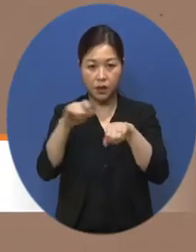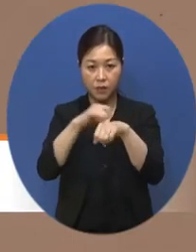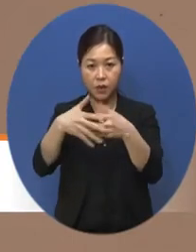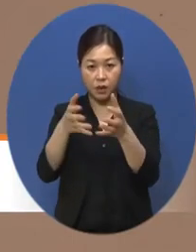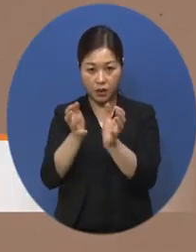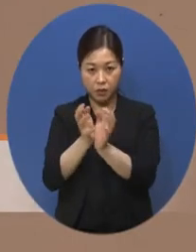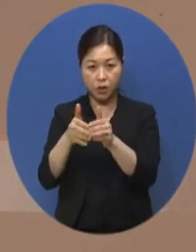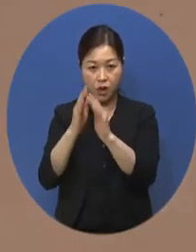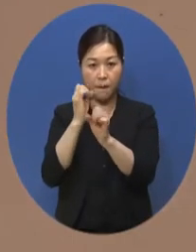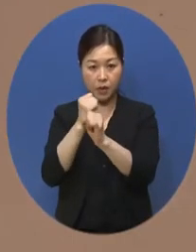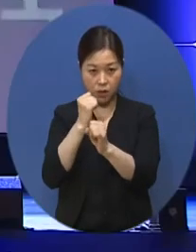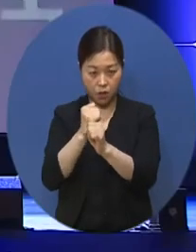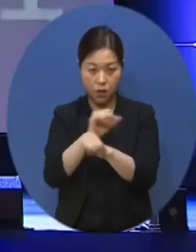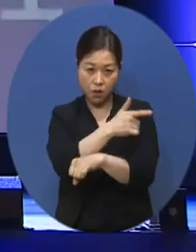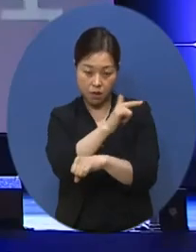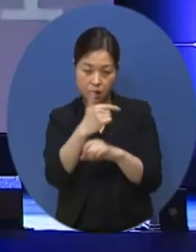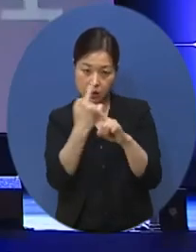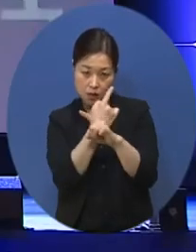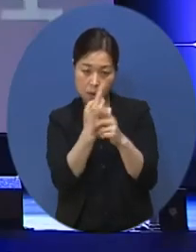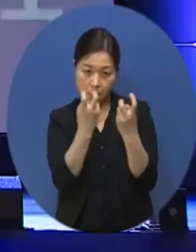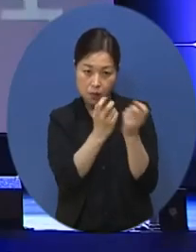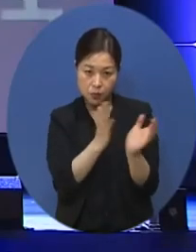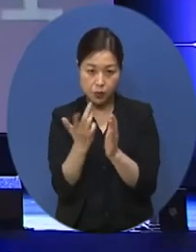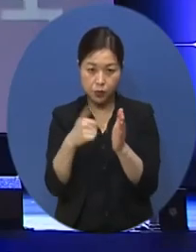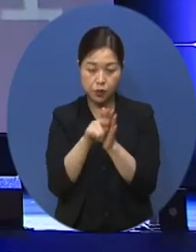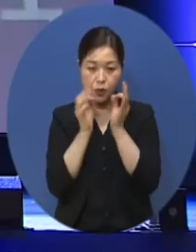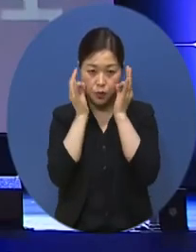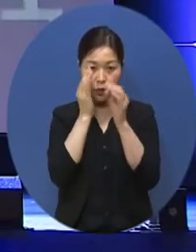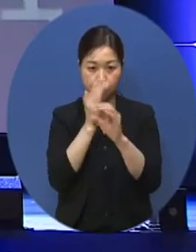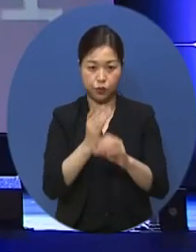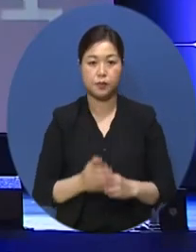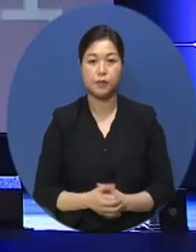다양한 개혁 방안을 마련하기로 위해 노력하고 있습니다